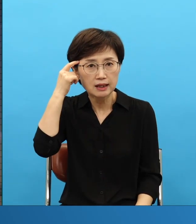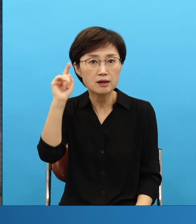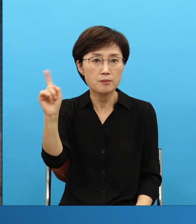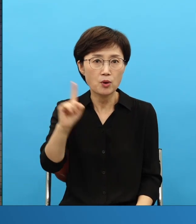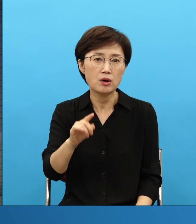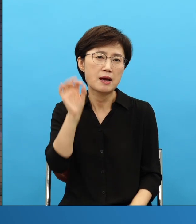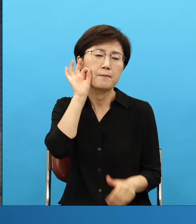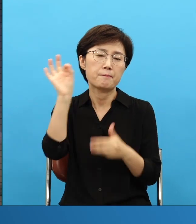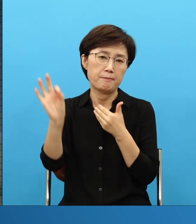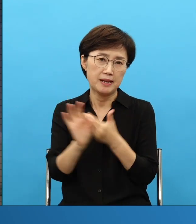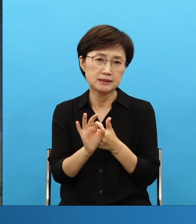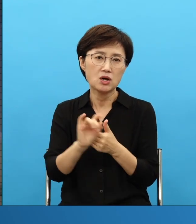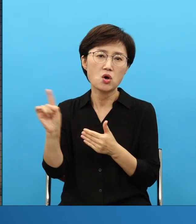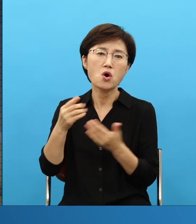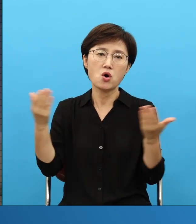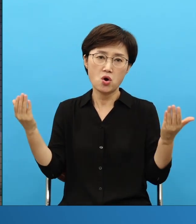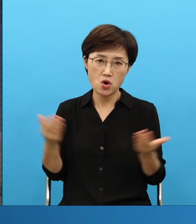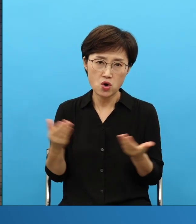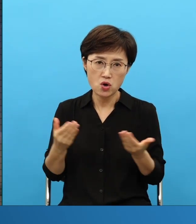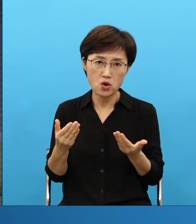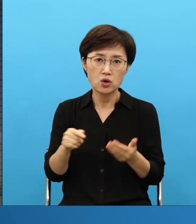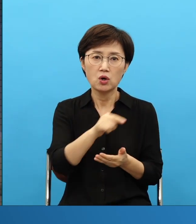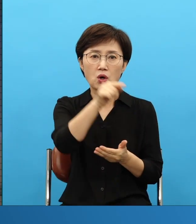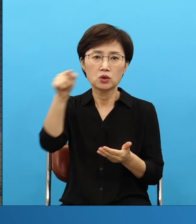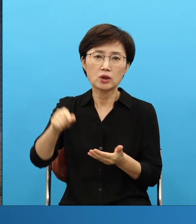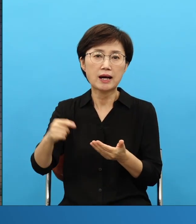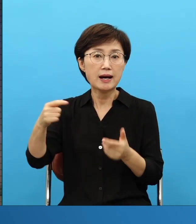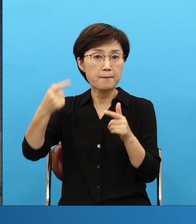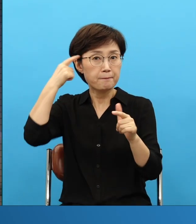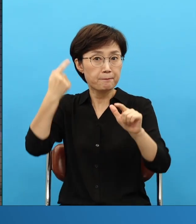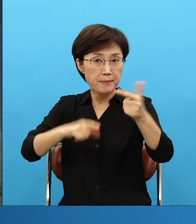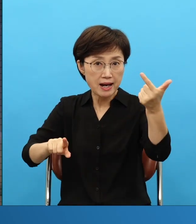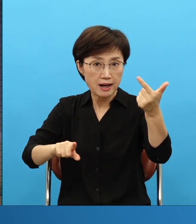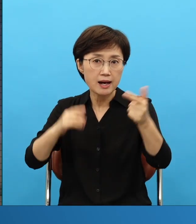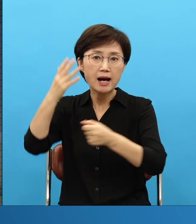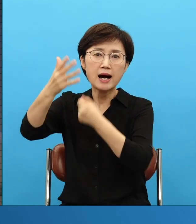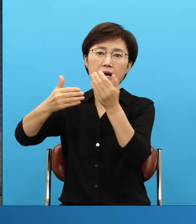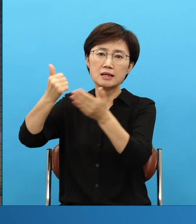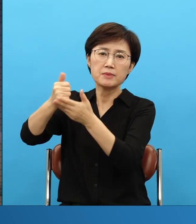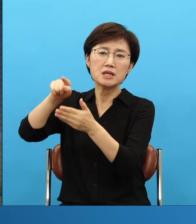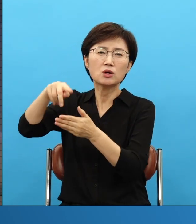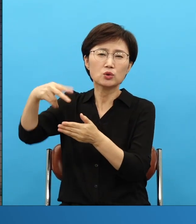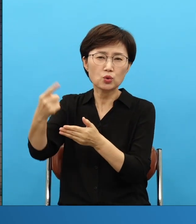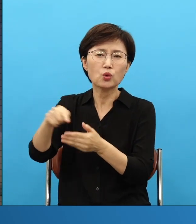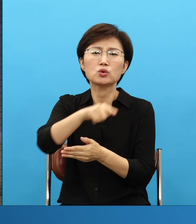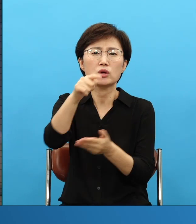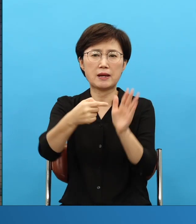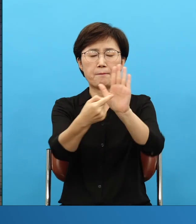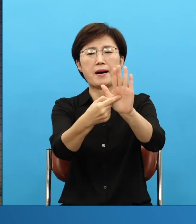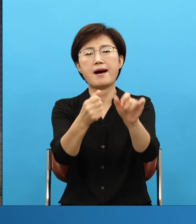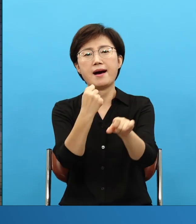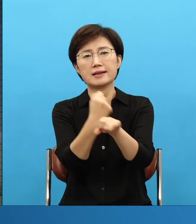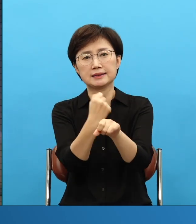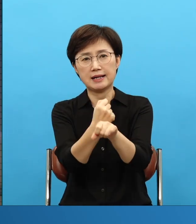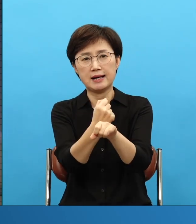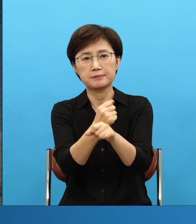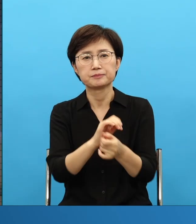이렇게 생각할지니 만일 어떤 일에 너희가 달리 생각하면 하나님이 이것도